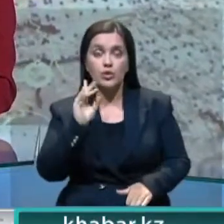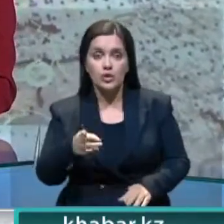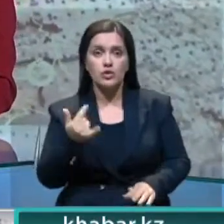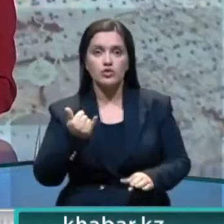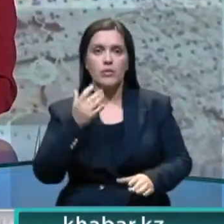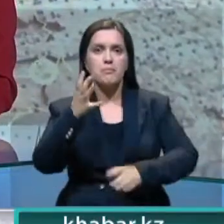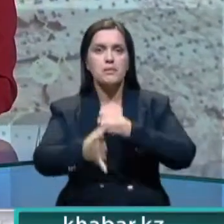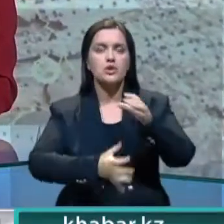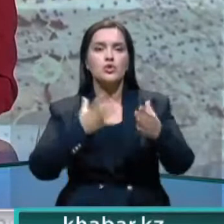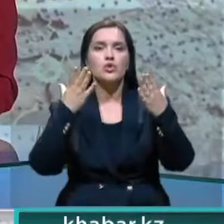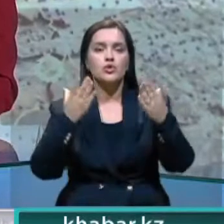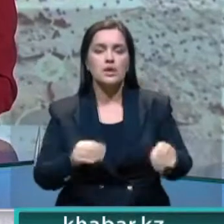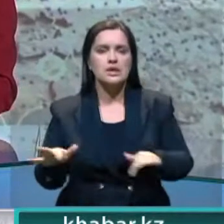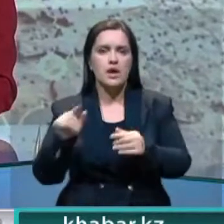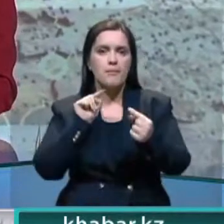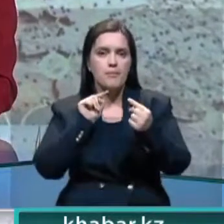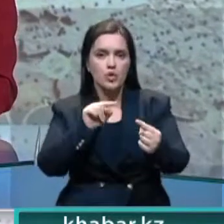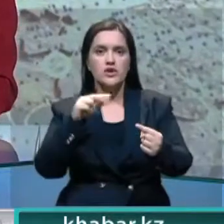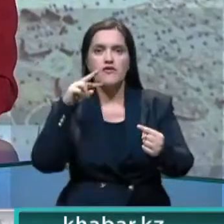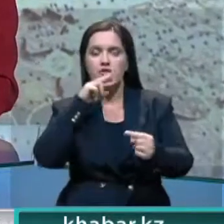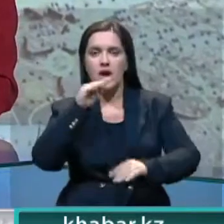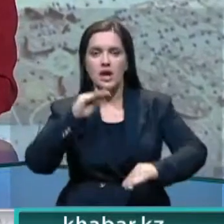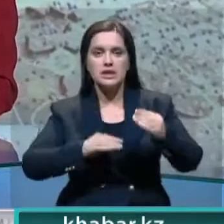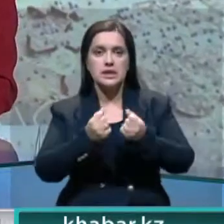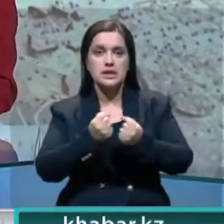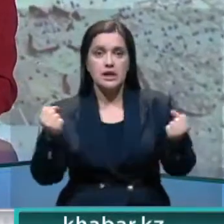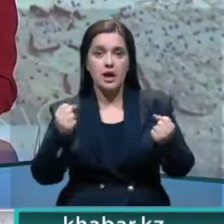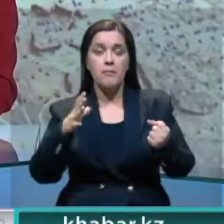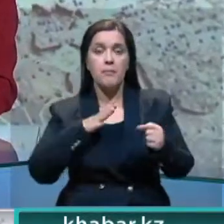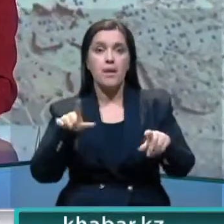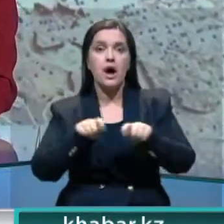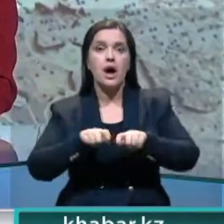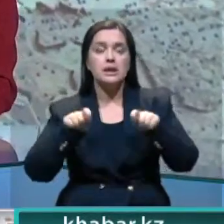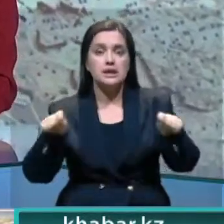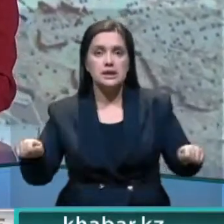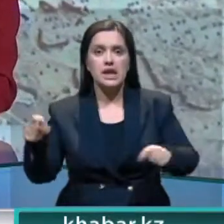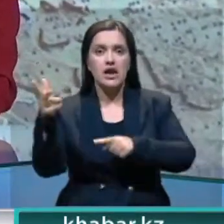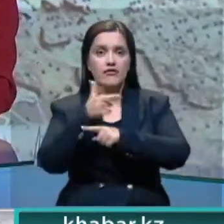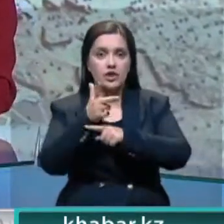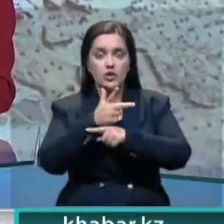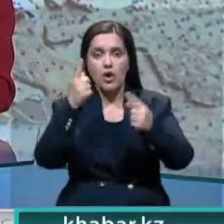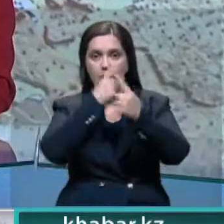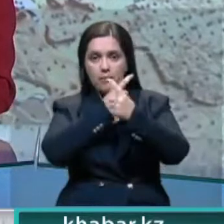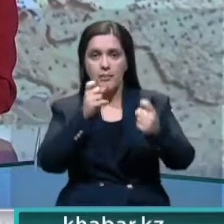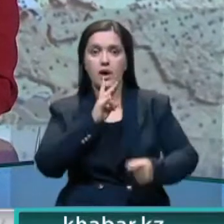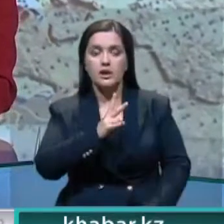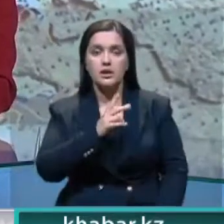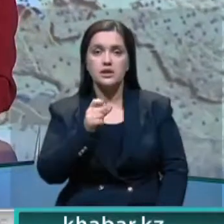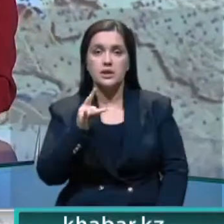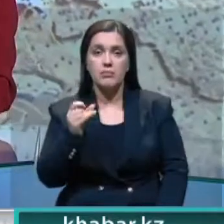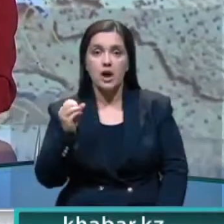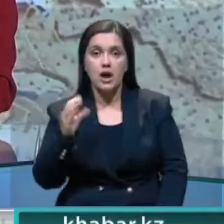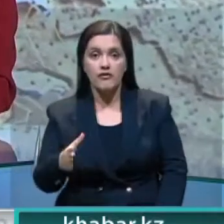дню действий против ядерных испытаний. Заседание было открыто видеообращением первого президента Казахстана. Нурсултан Назарбаев отметил